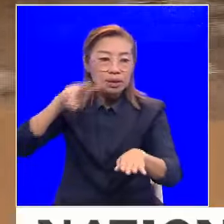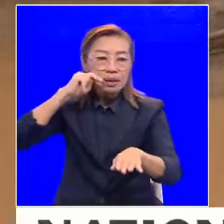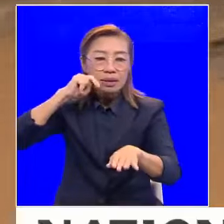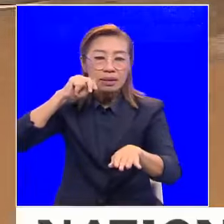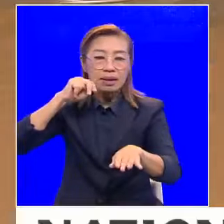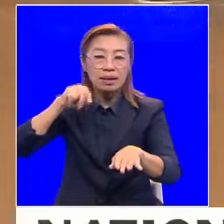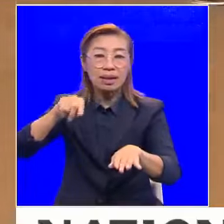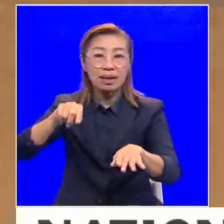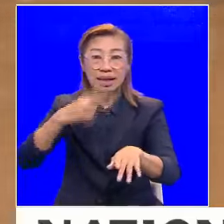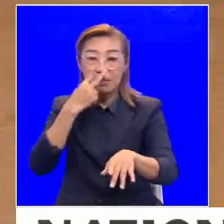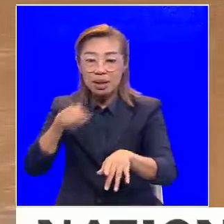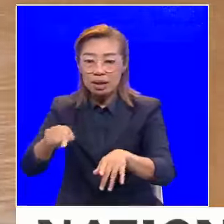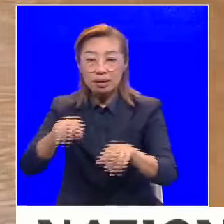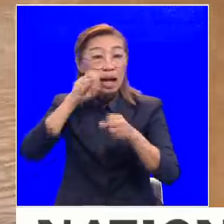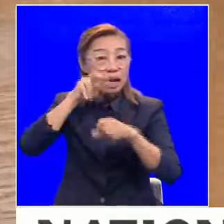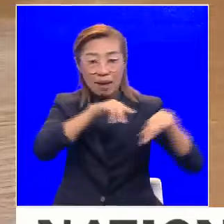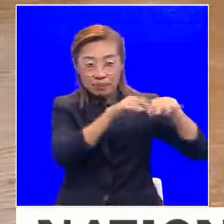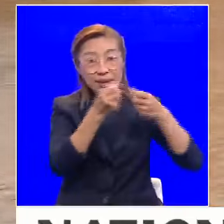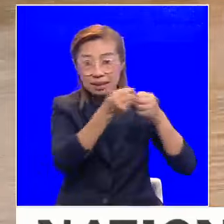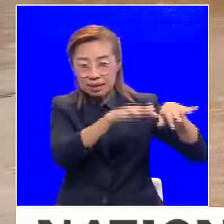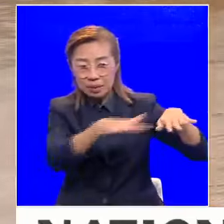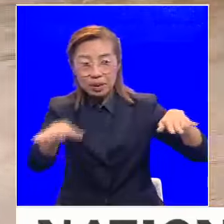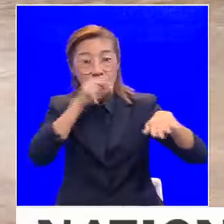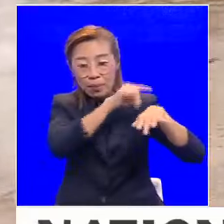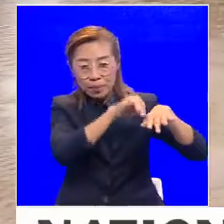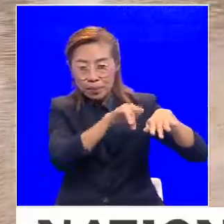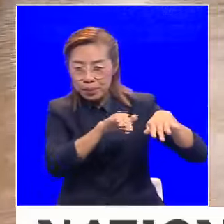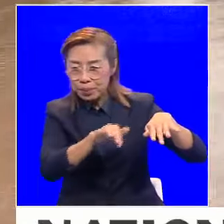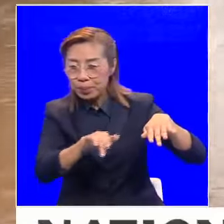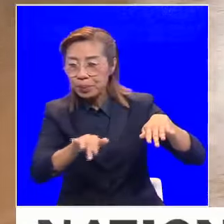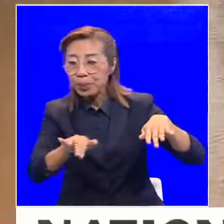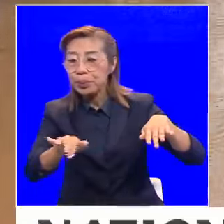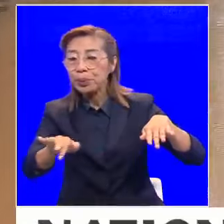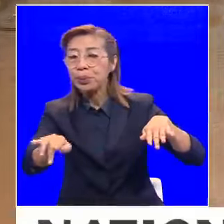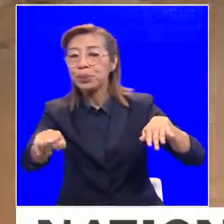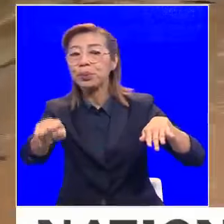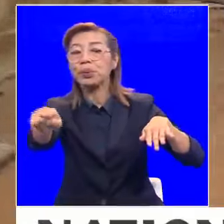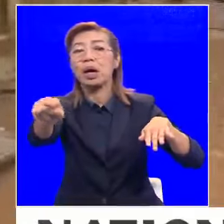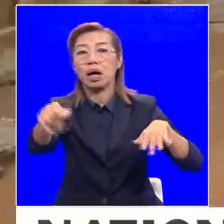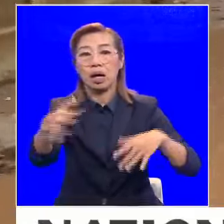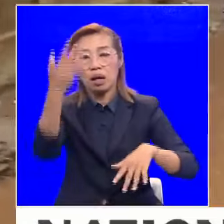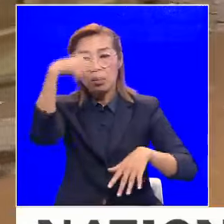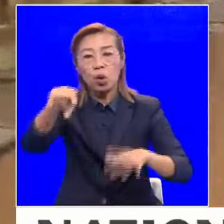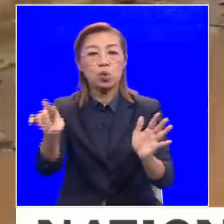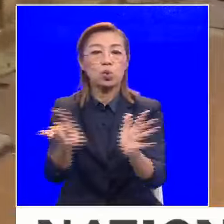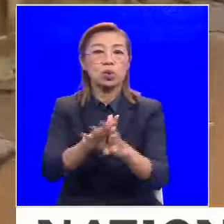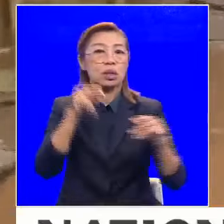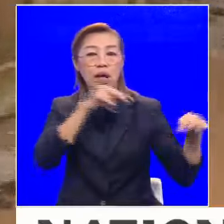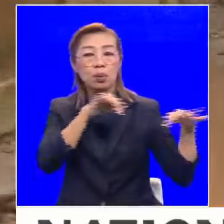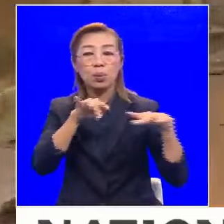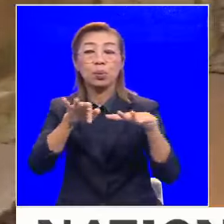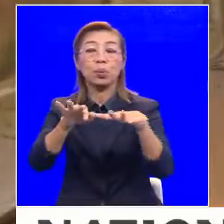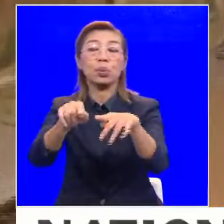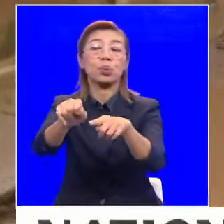สายลมจอยนะคะแล้วก็จะลงไปเกาะทรายไม้ลุงขนเพราะว่าจุดสุดท้ายเนี่ยจะอยู่ที่บริเวณไม้ลุงขนถามคว